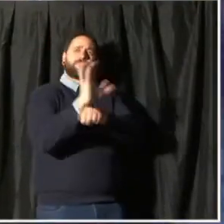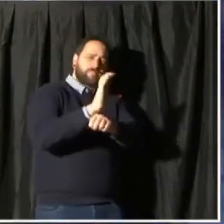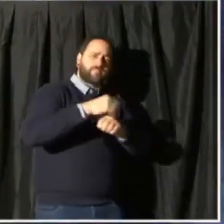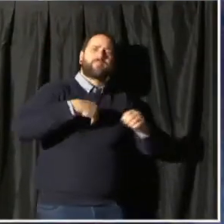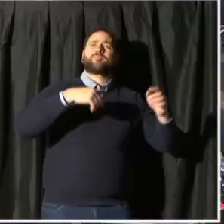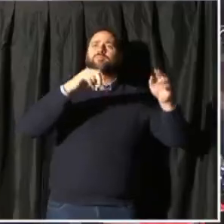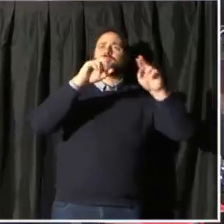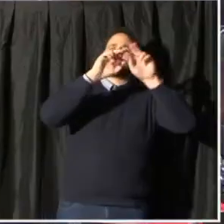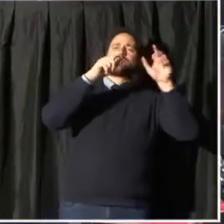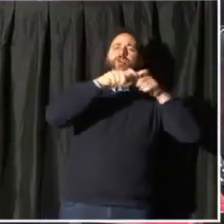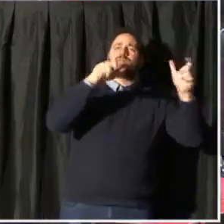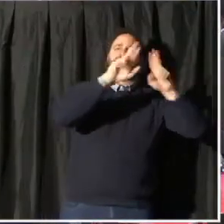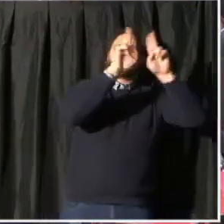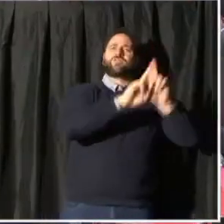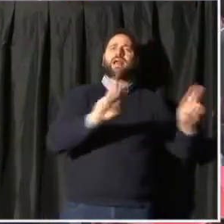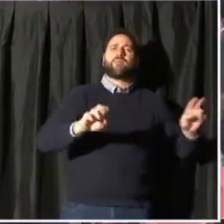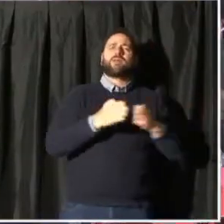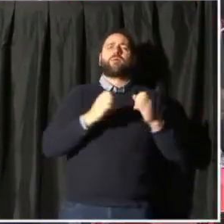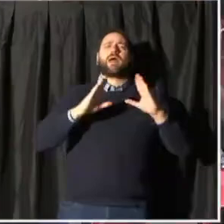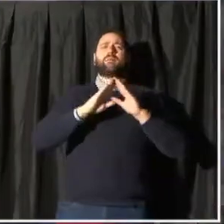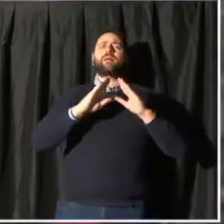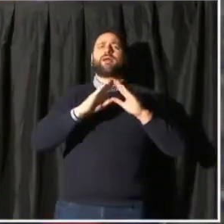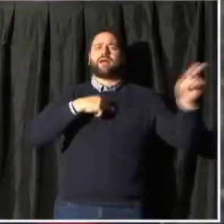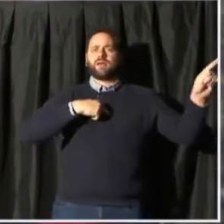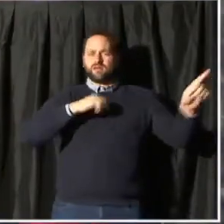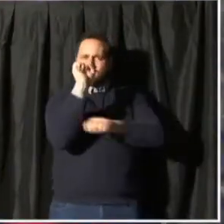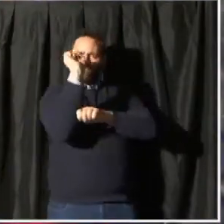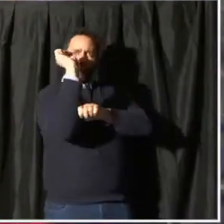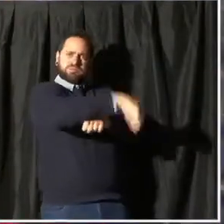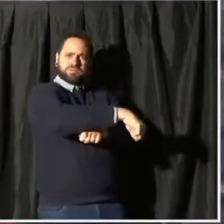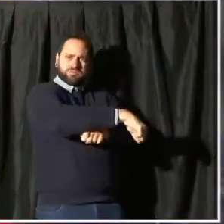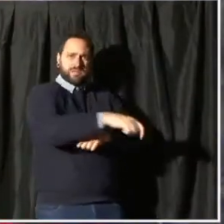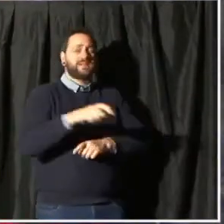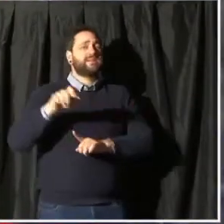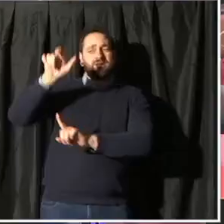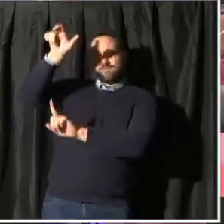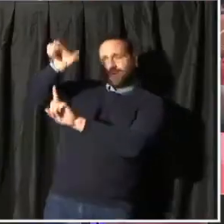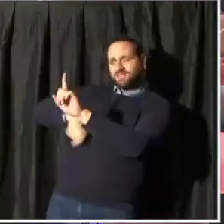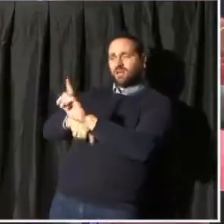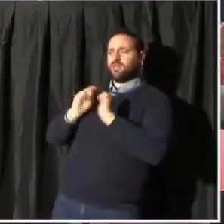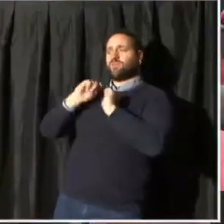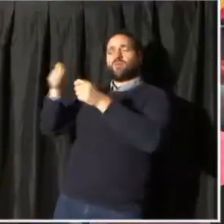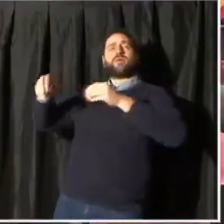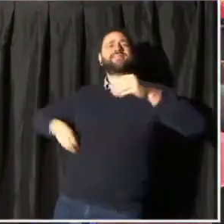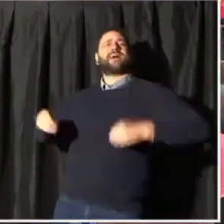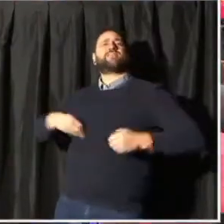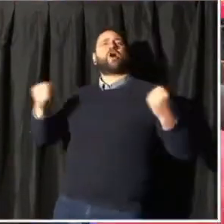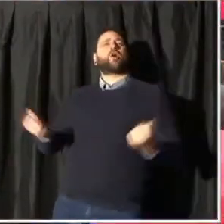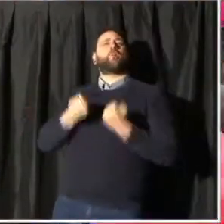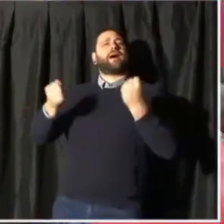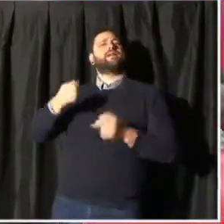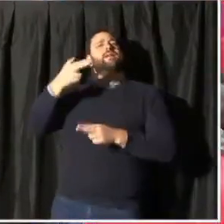c'est celui que nous avons décidé de faire le directeur de la campagne ian brossât